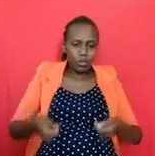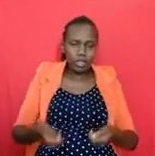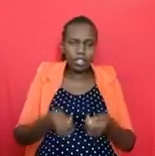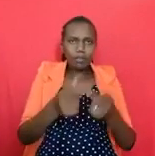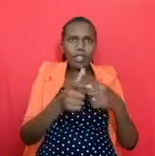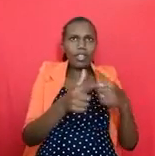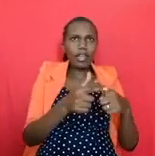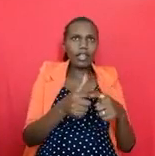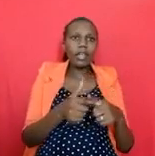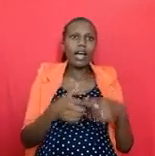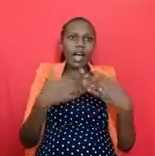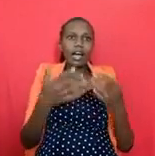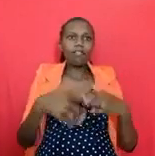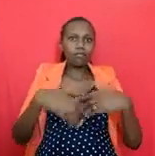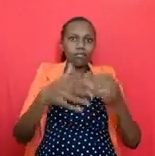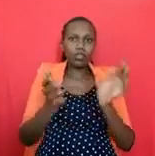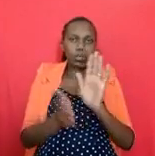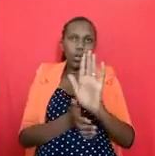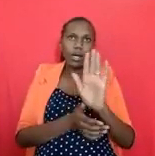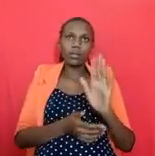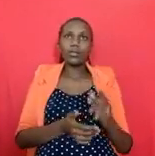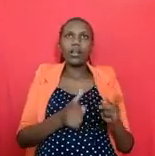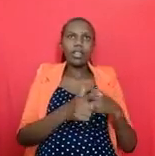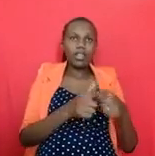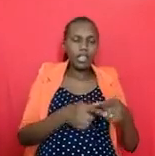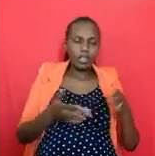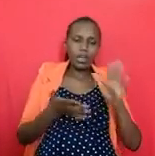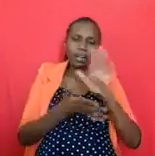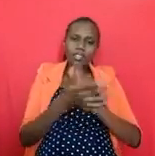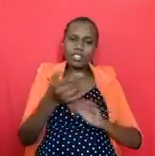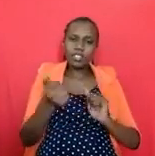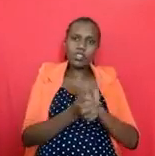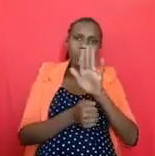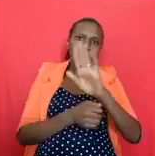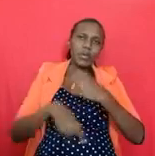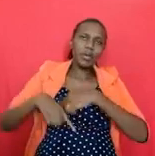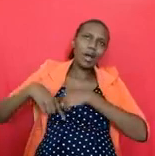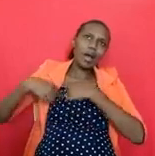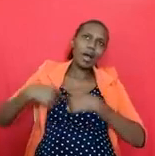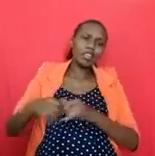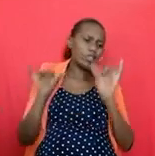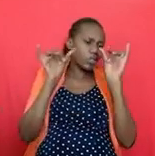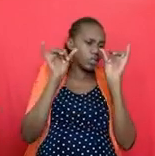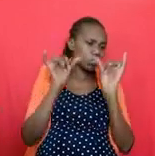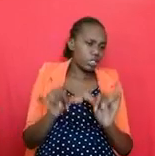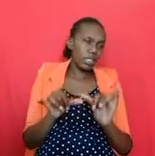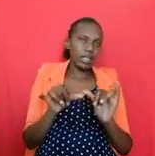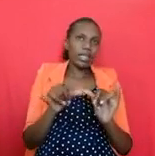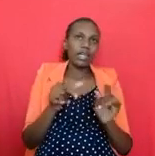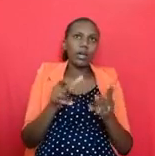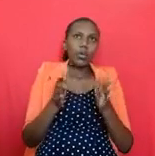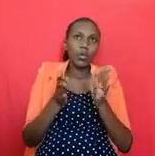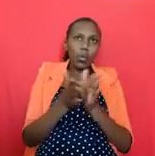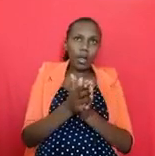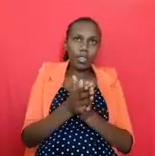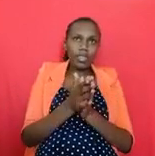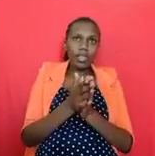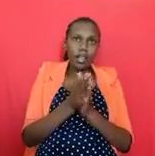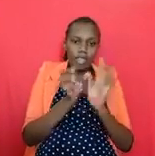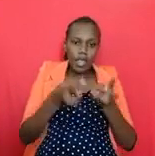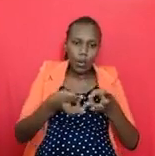na gakari ni ngoro yaku ugathuka ukaga guikara na mwithiire